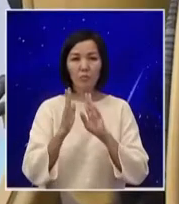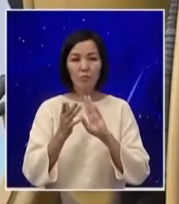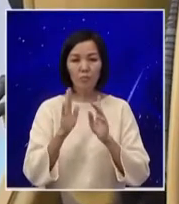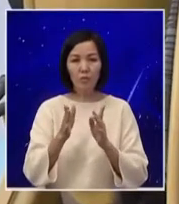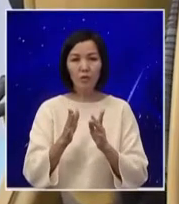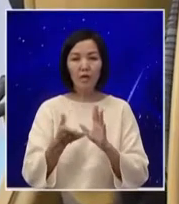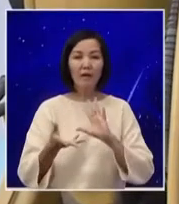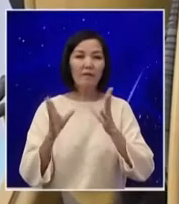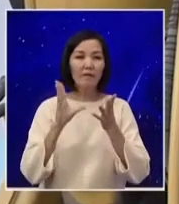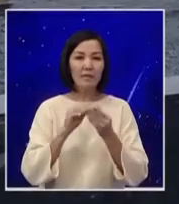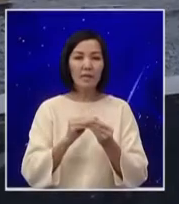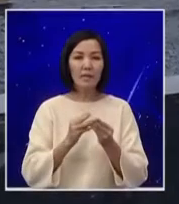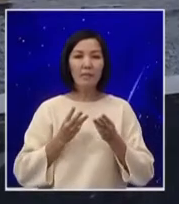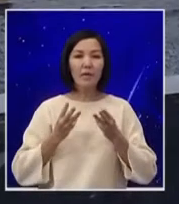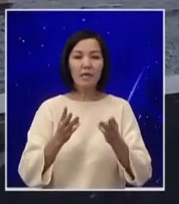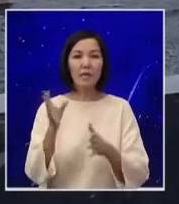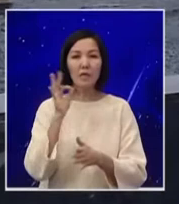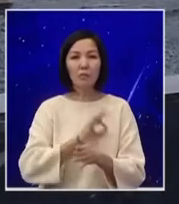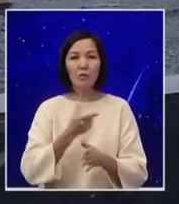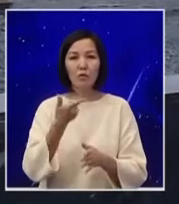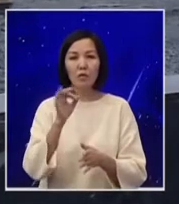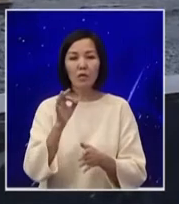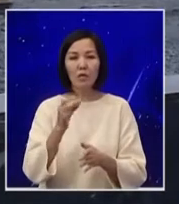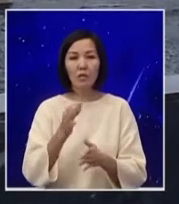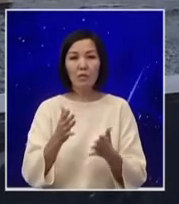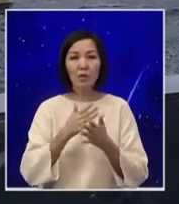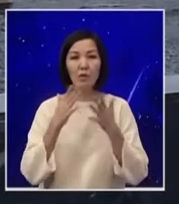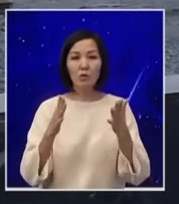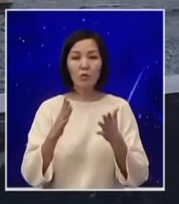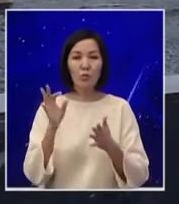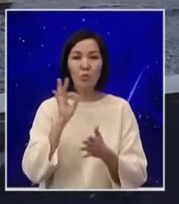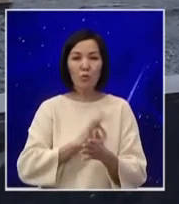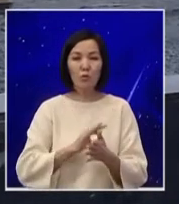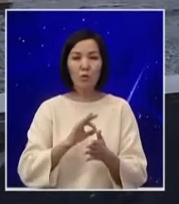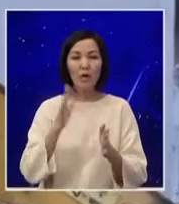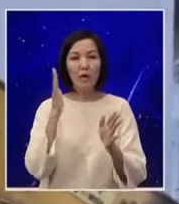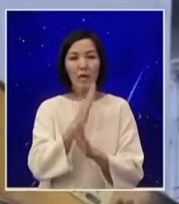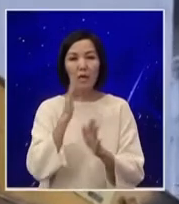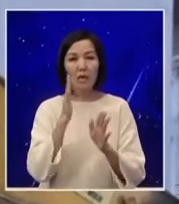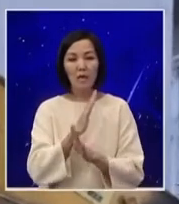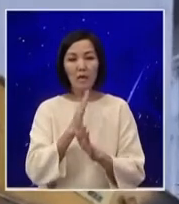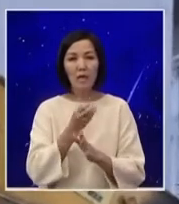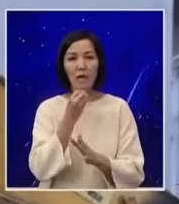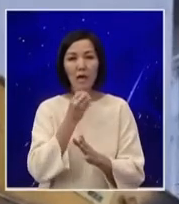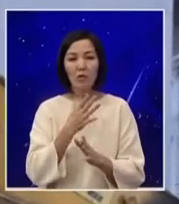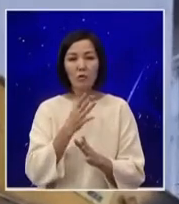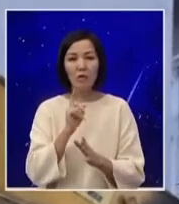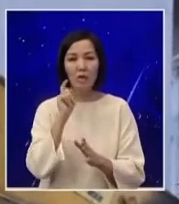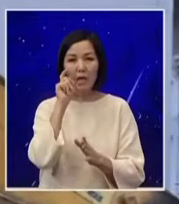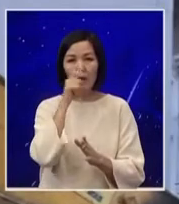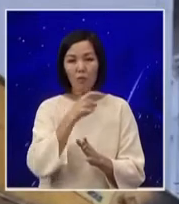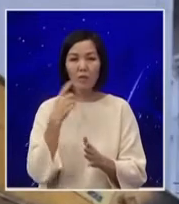эксплуатация котельных использующий гаспре сеть не только огромную пользу в экологическом плане но и положительно отражается на экономике